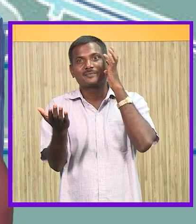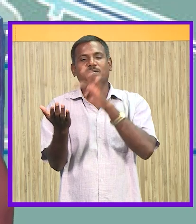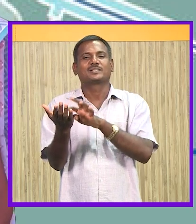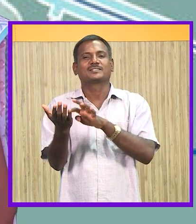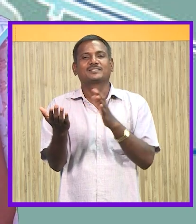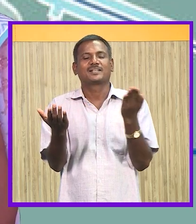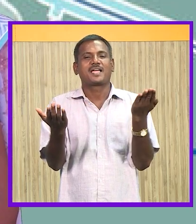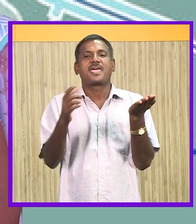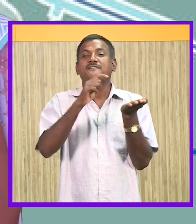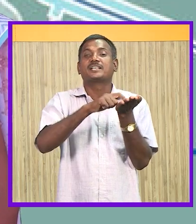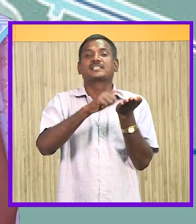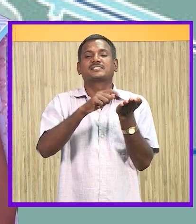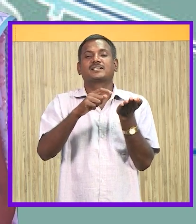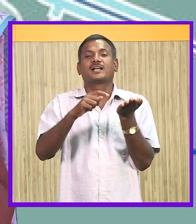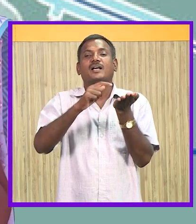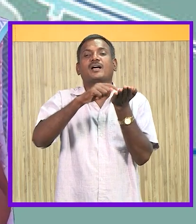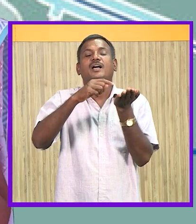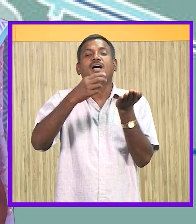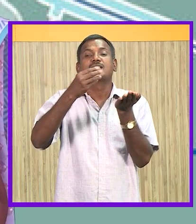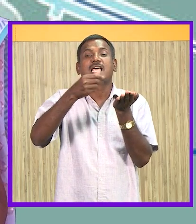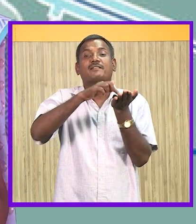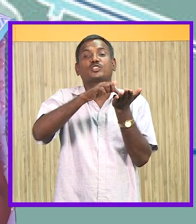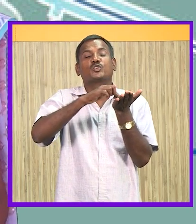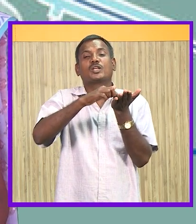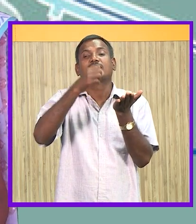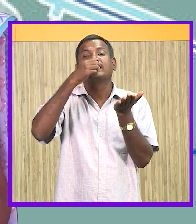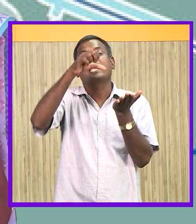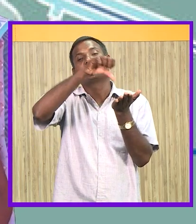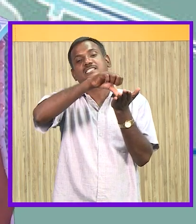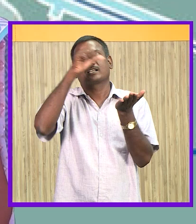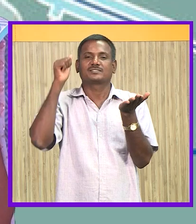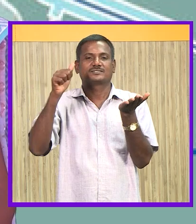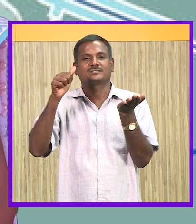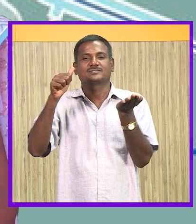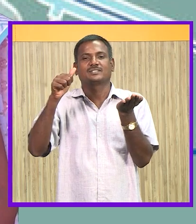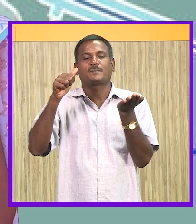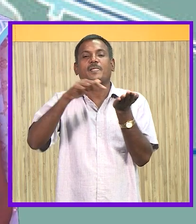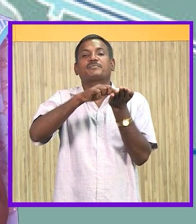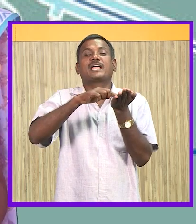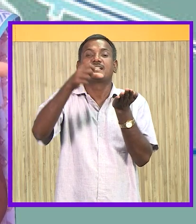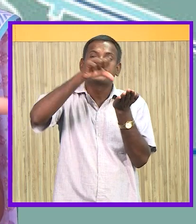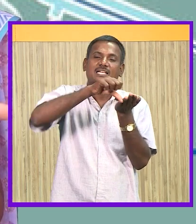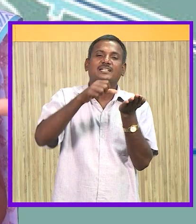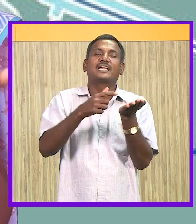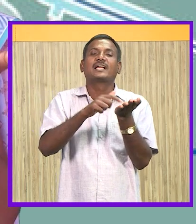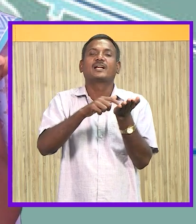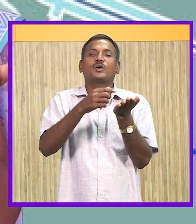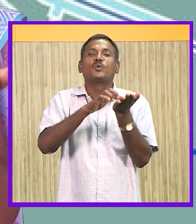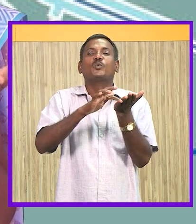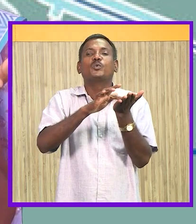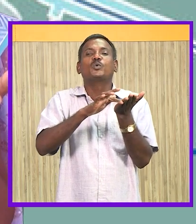ஆகுது? ஃபஸ்ட்டு கேஸில் பார்த்தீங்கன்னா, சலவை தூள் கூட நீங்கள் என்ன சேர்க்குறீங்க, தண்ணி சேர்க்குறீங்க. தண்ணி சேர்க்கும்போது உங்கள் கையில்